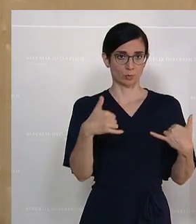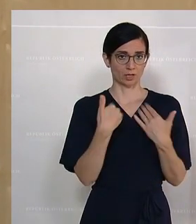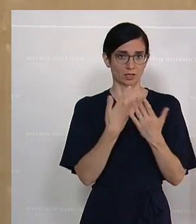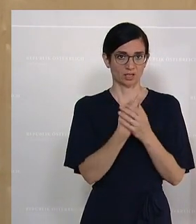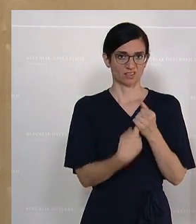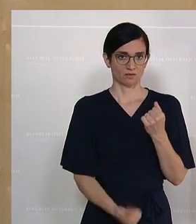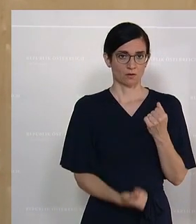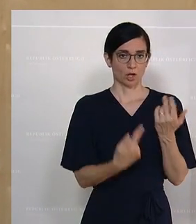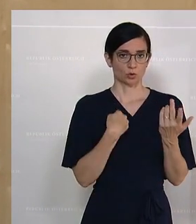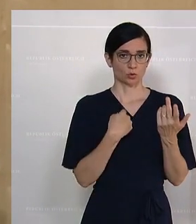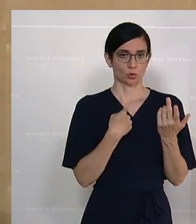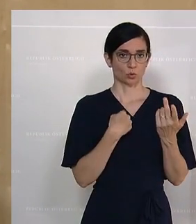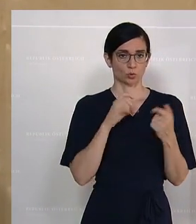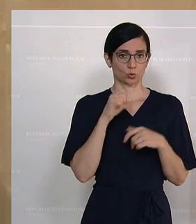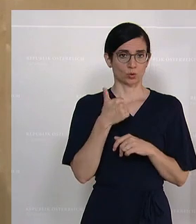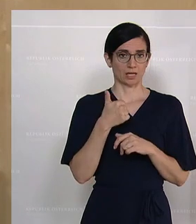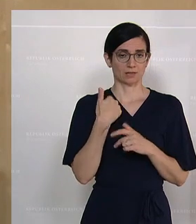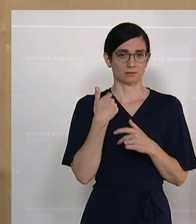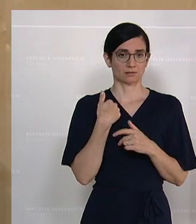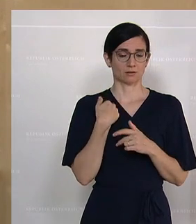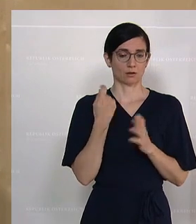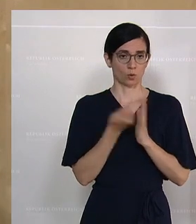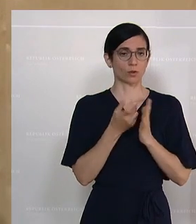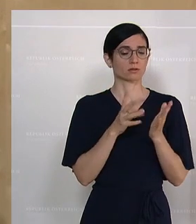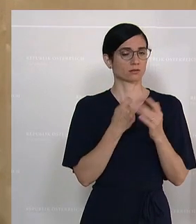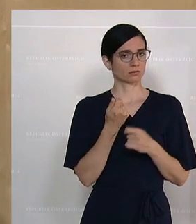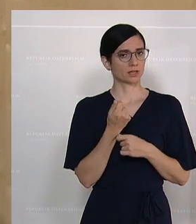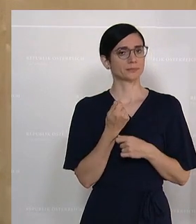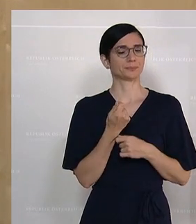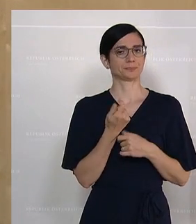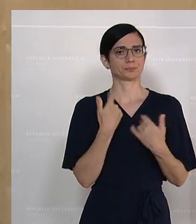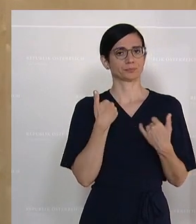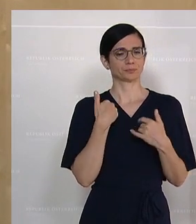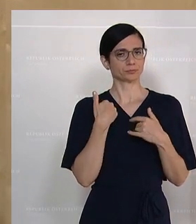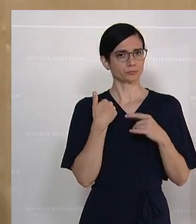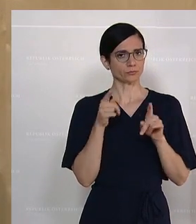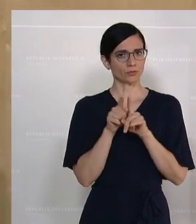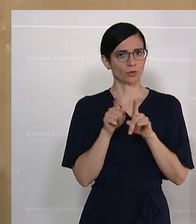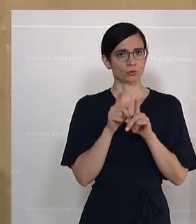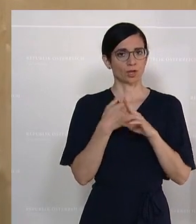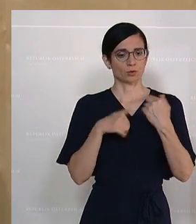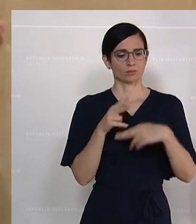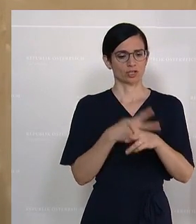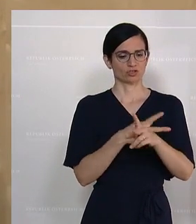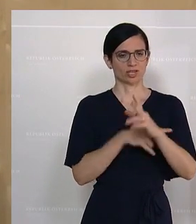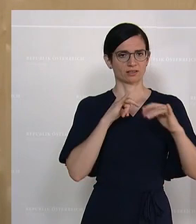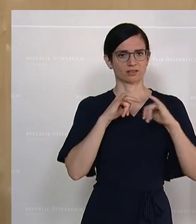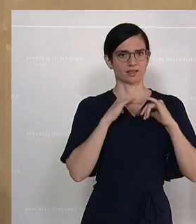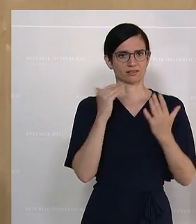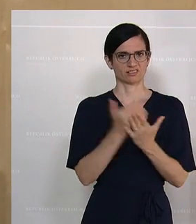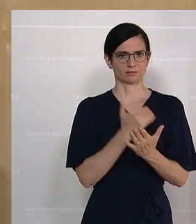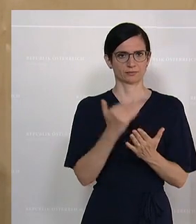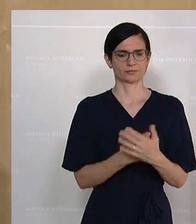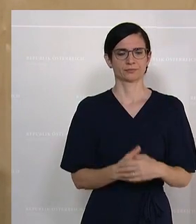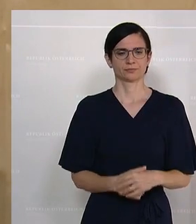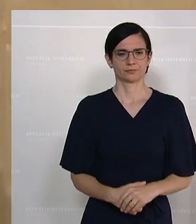jetzt erst mal geld geld kostet und tatsächlich mehr in die staatskassen spült so weit so weit so richtig